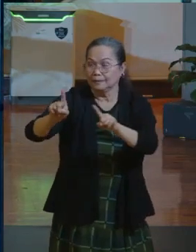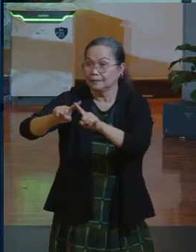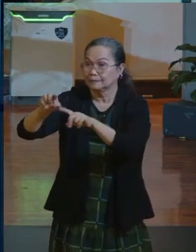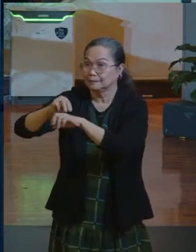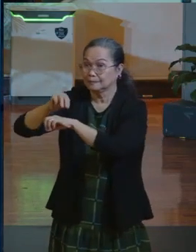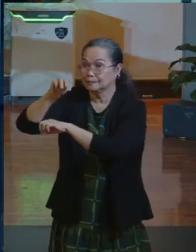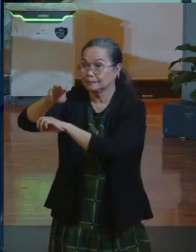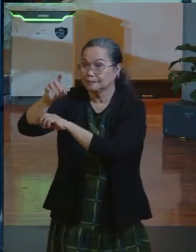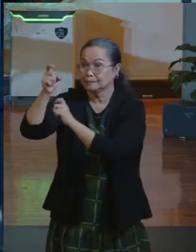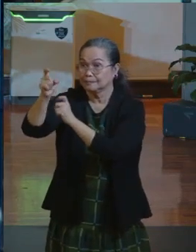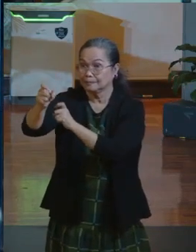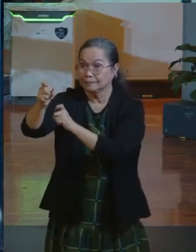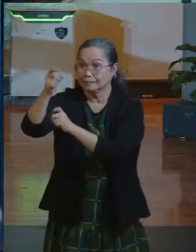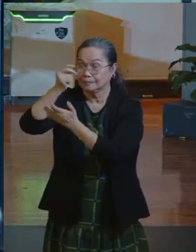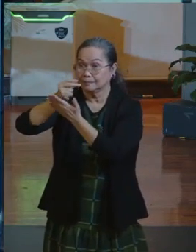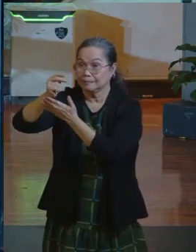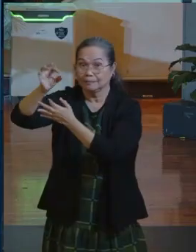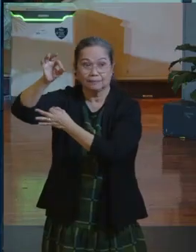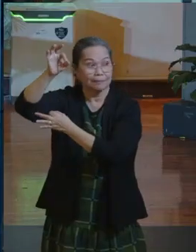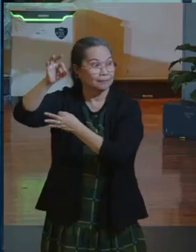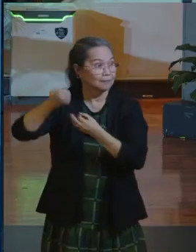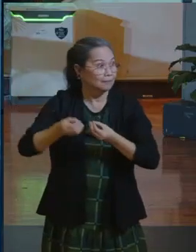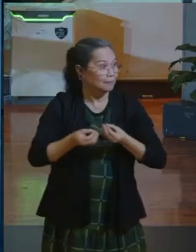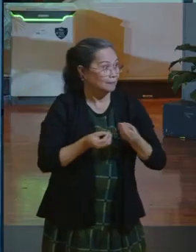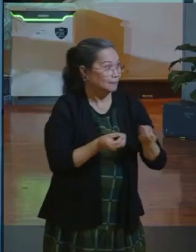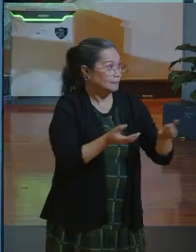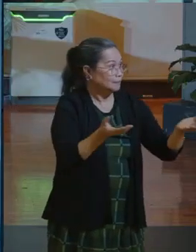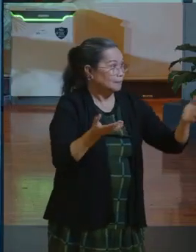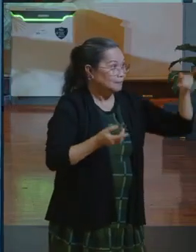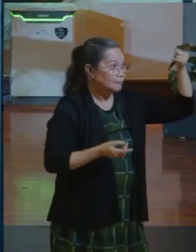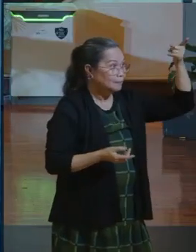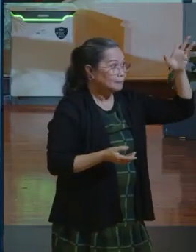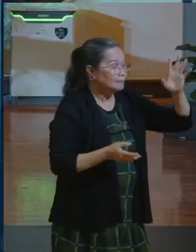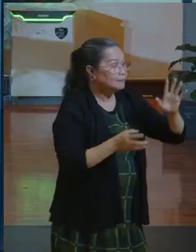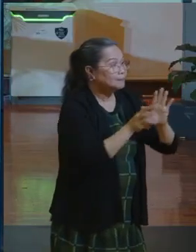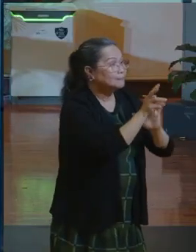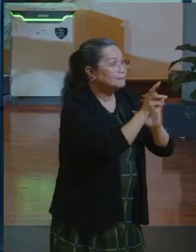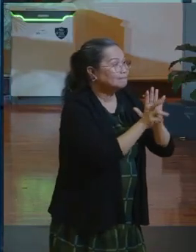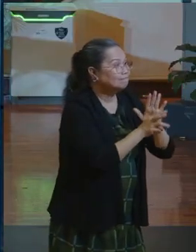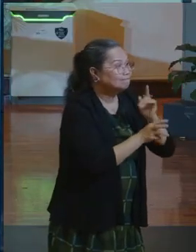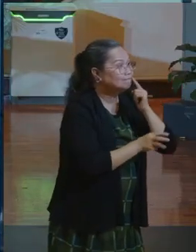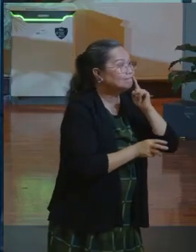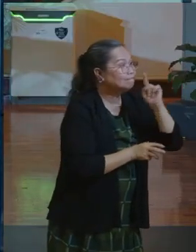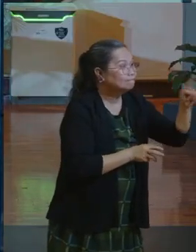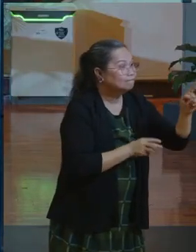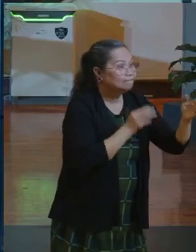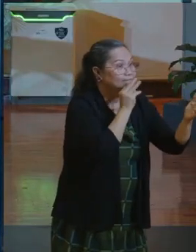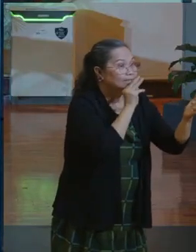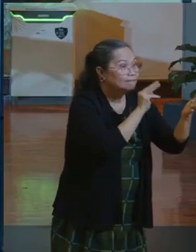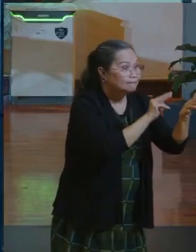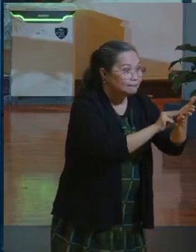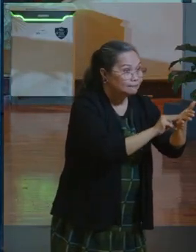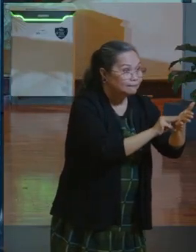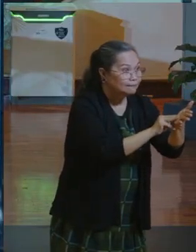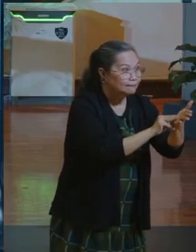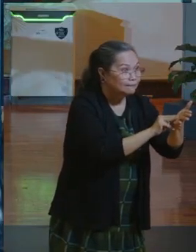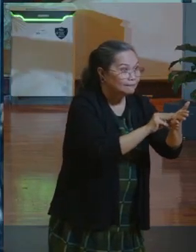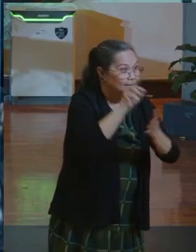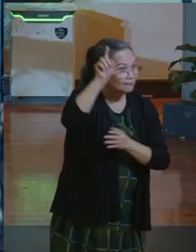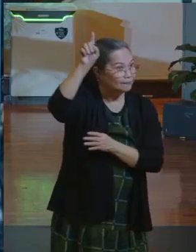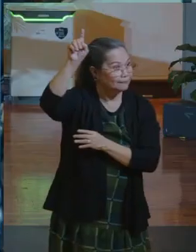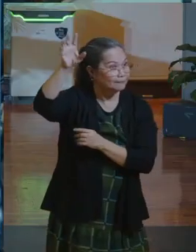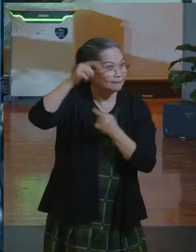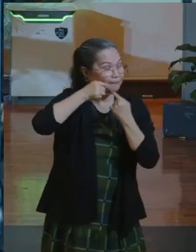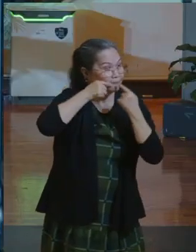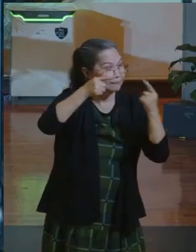of the Holy Spirit distributed according to His will. Yung kung patunay na ang mensaring dala ng mga sugo ng Panginoon